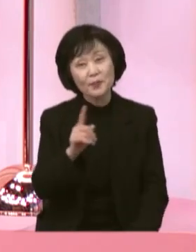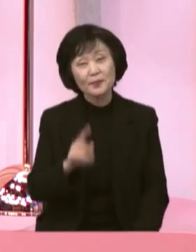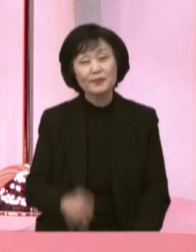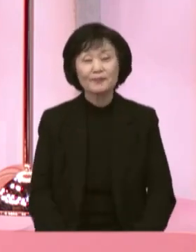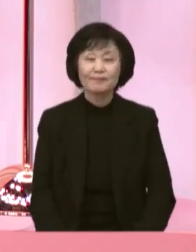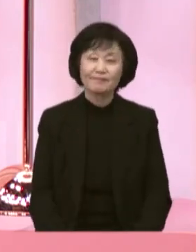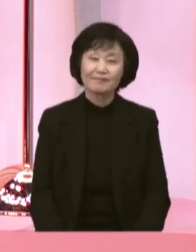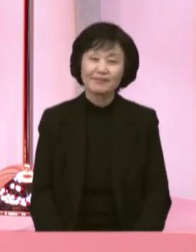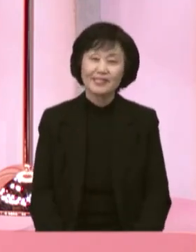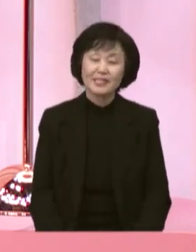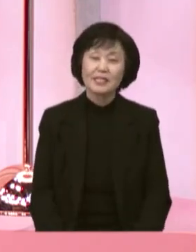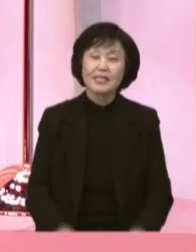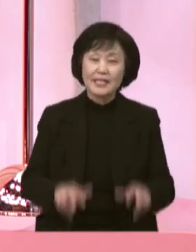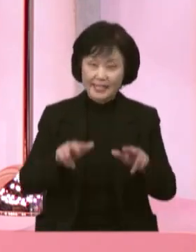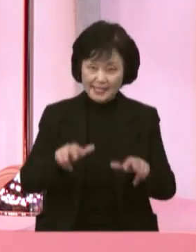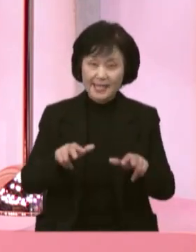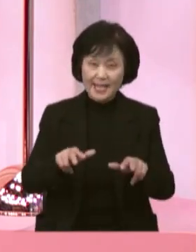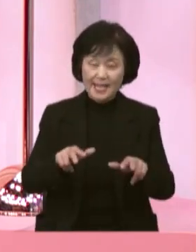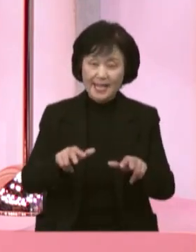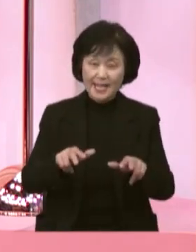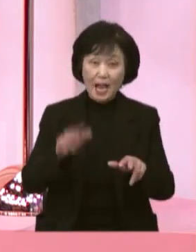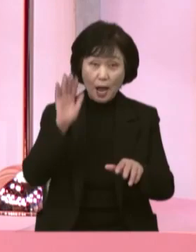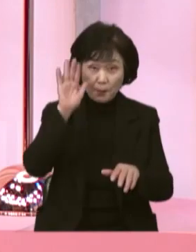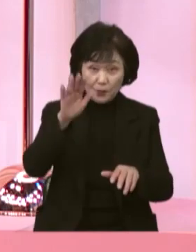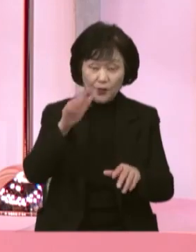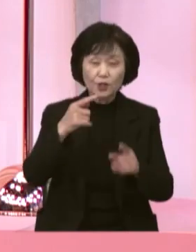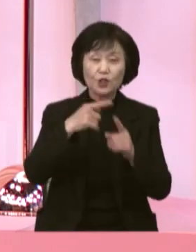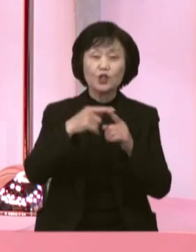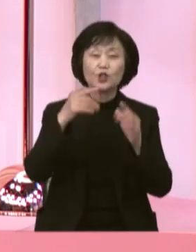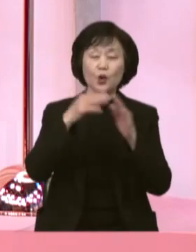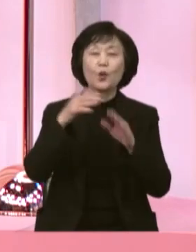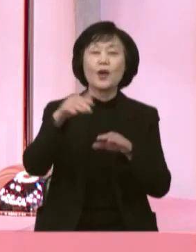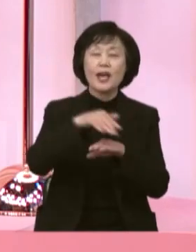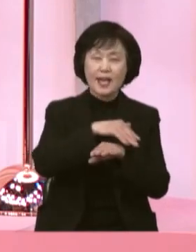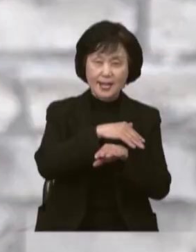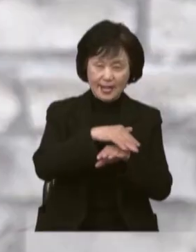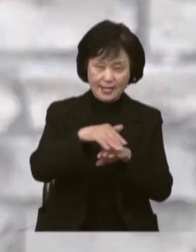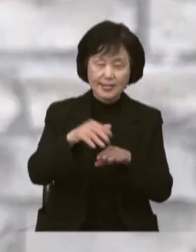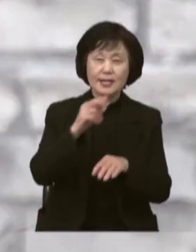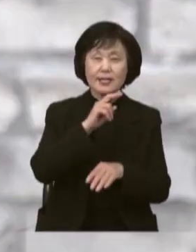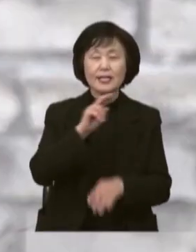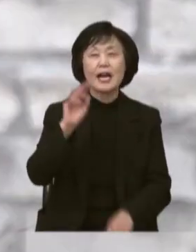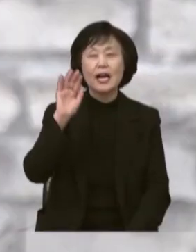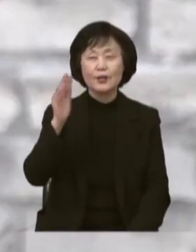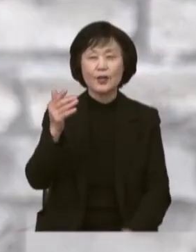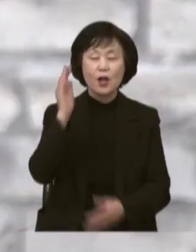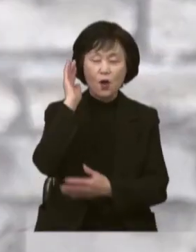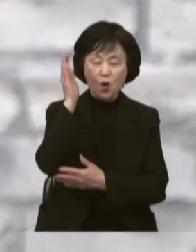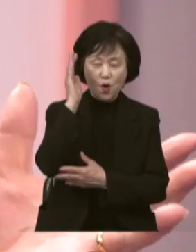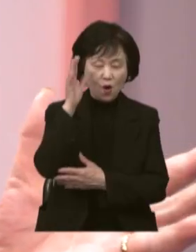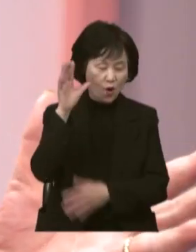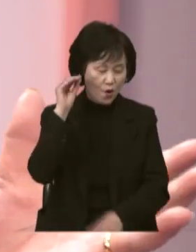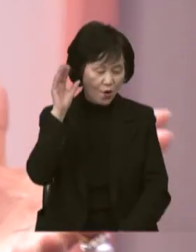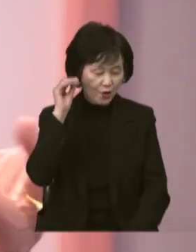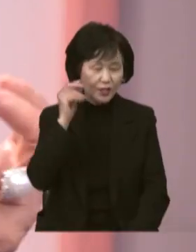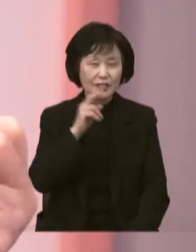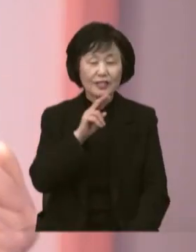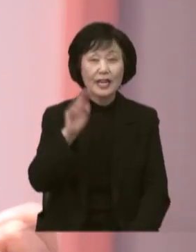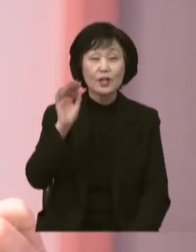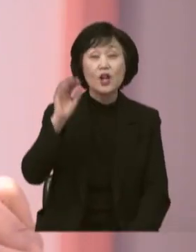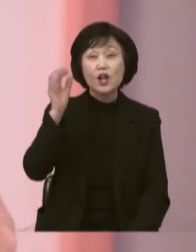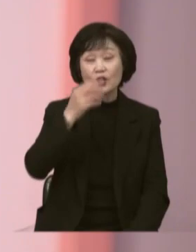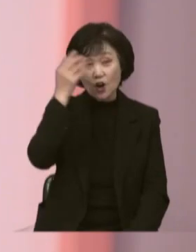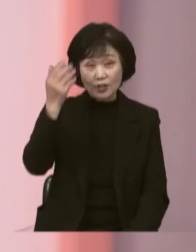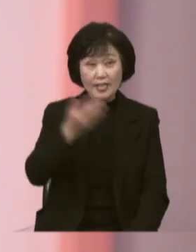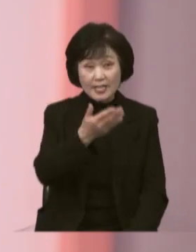온유되어 사마리아 땅 끝까지 이르러 내 증인이 되라. 이렇게 말씀하셨잖아요. 네. 나는 어떻든 이 이제 사명을